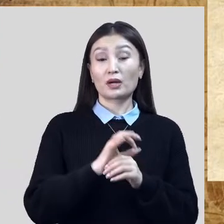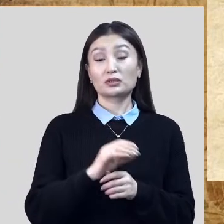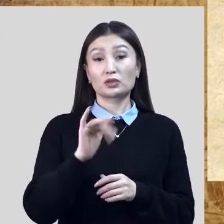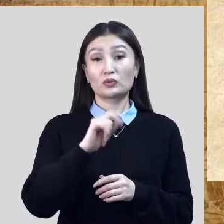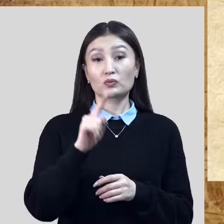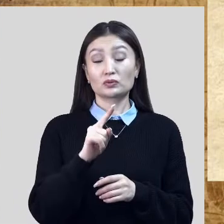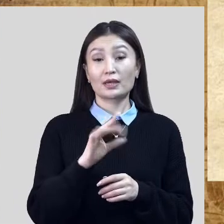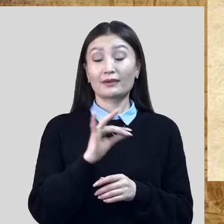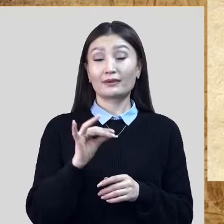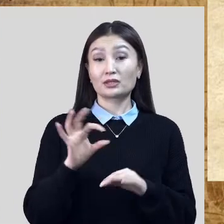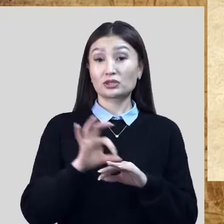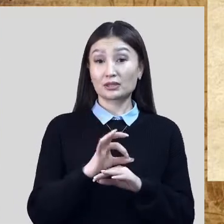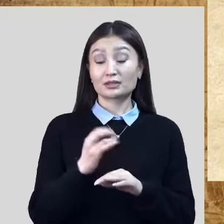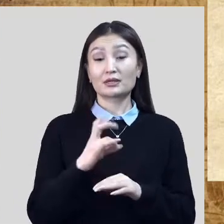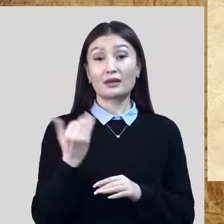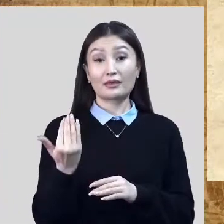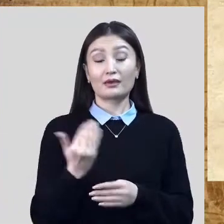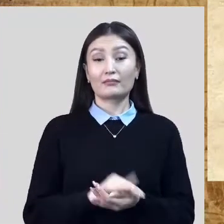и женился на ней.